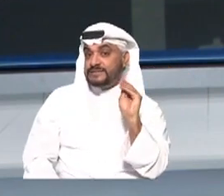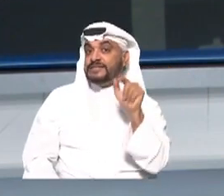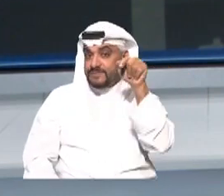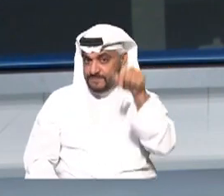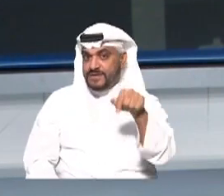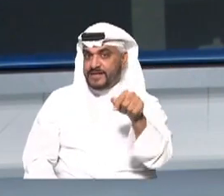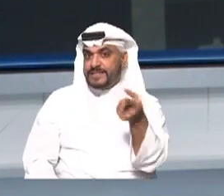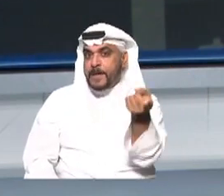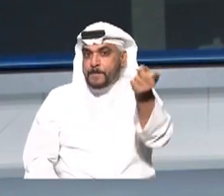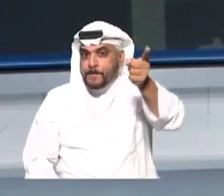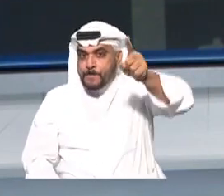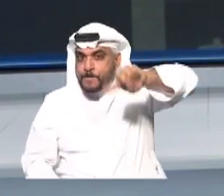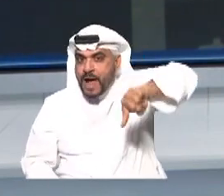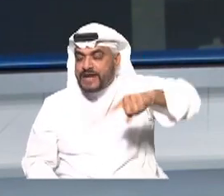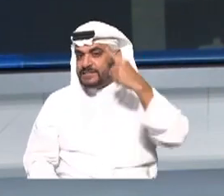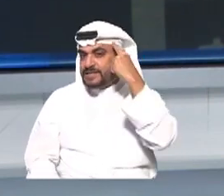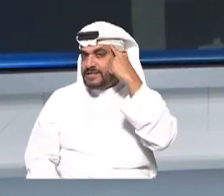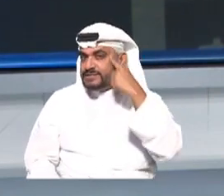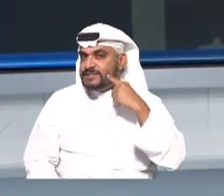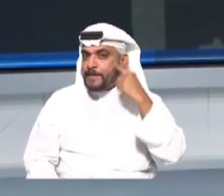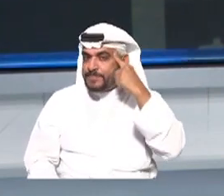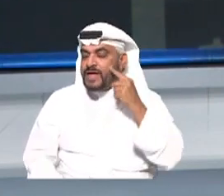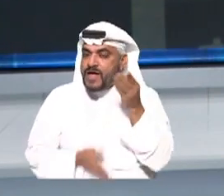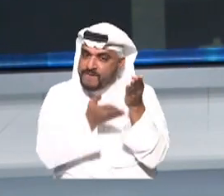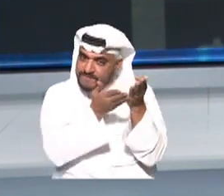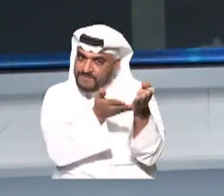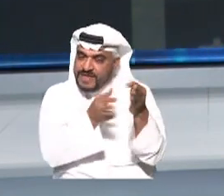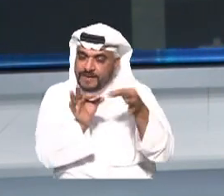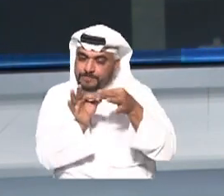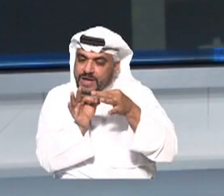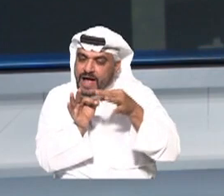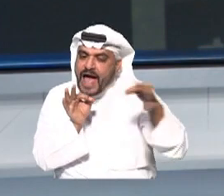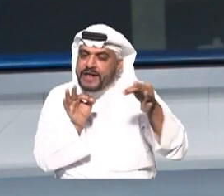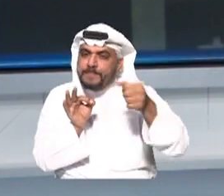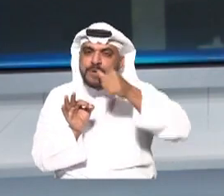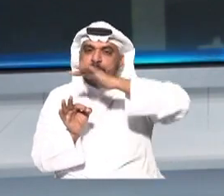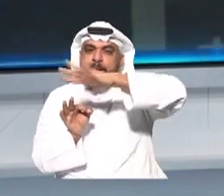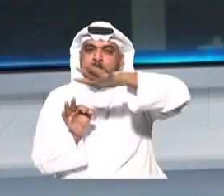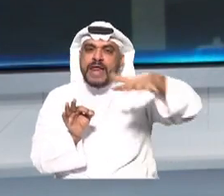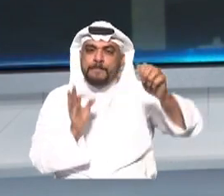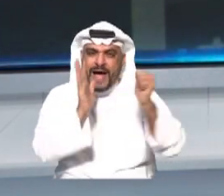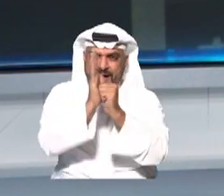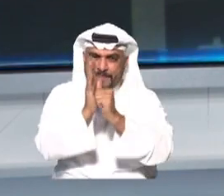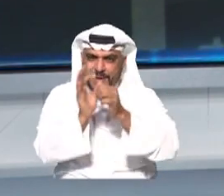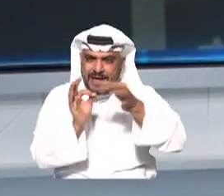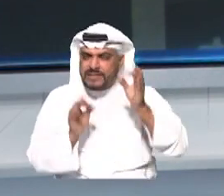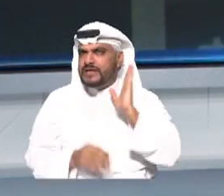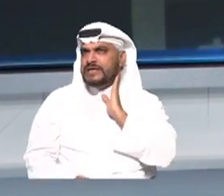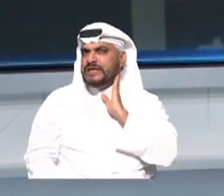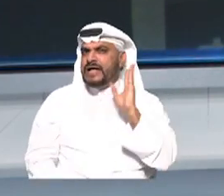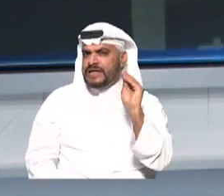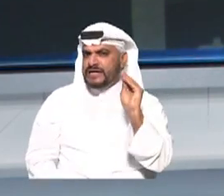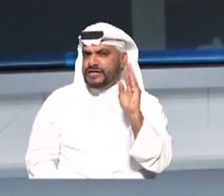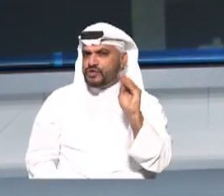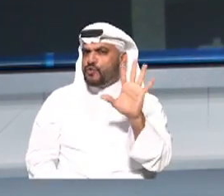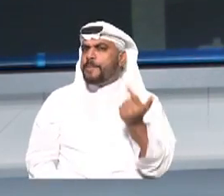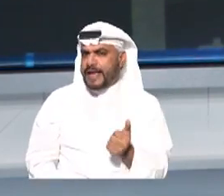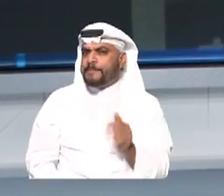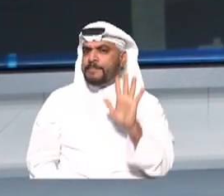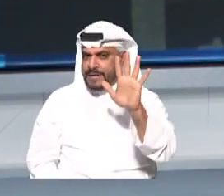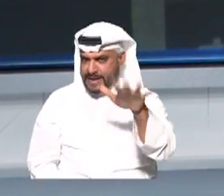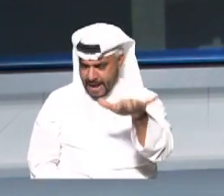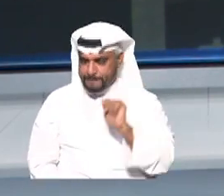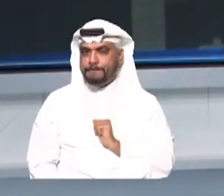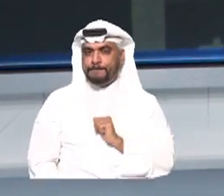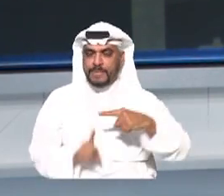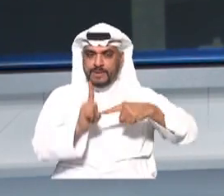السرعة، وقد ينشط على فترات خاصة على المناطق الساحلية وداخل البحر. سرعة الرياح في نهار يوم الغد قد تصل ما بين 12 إلى